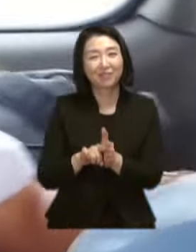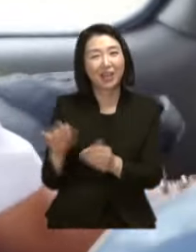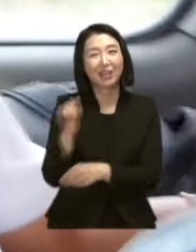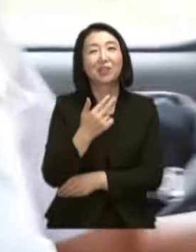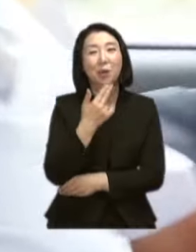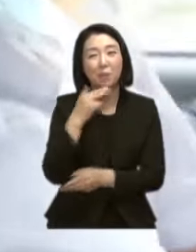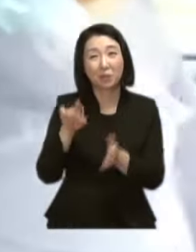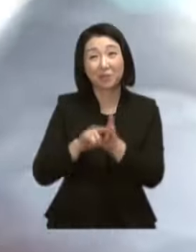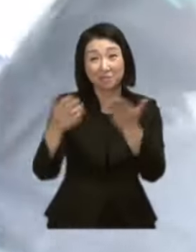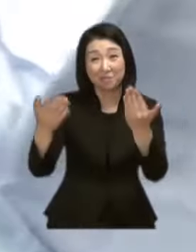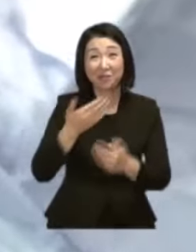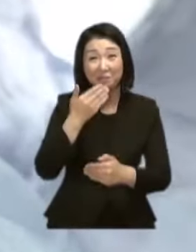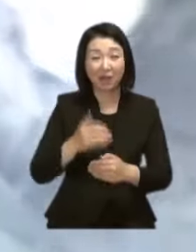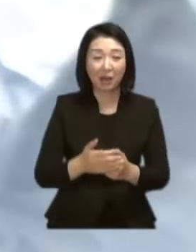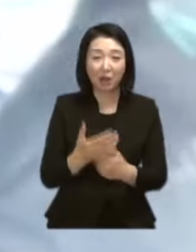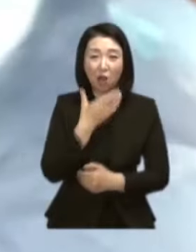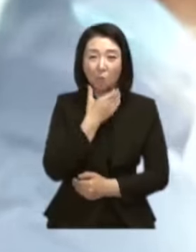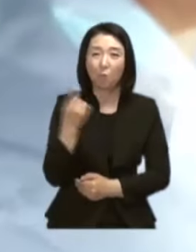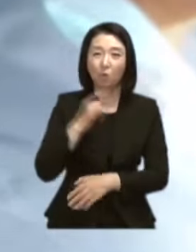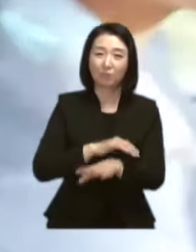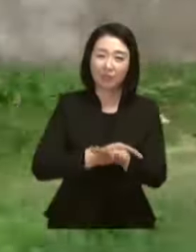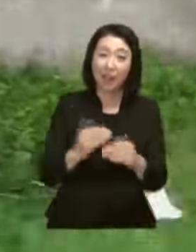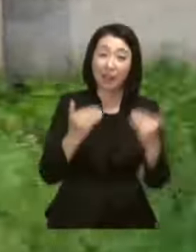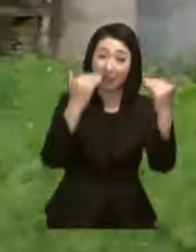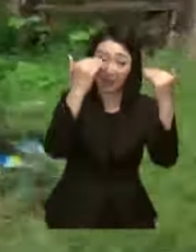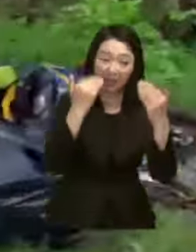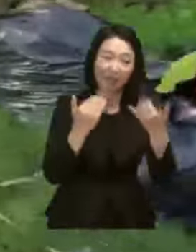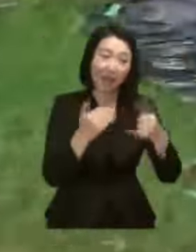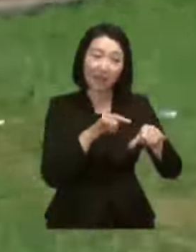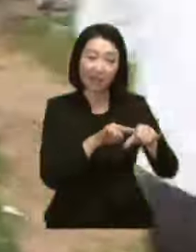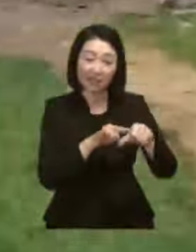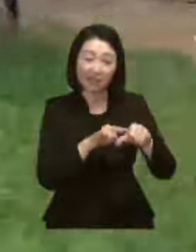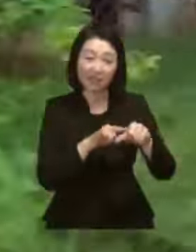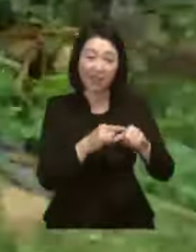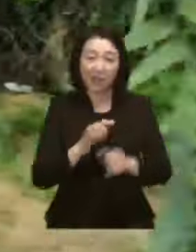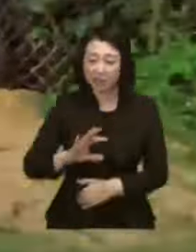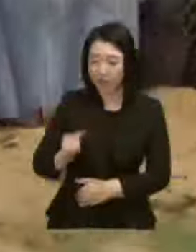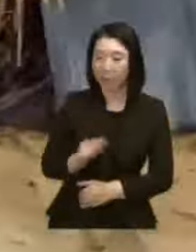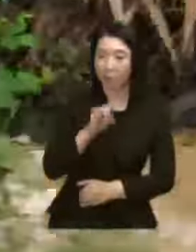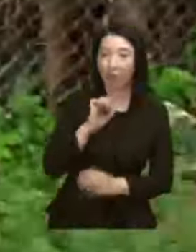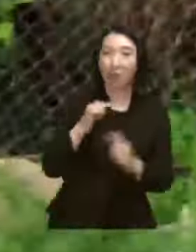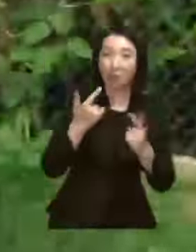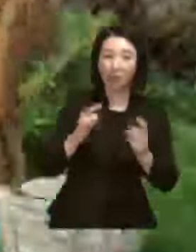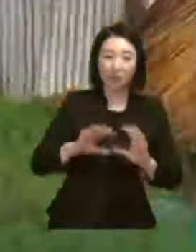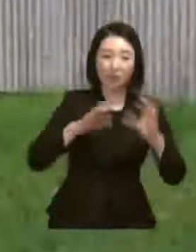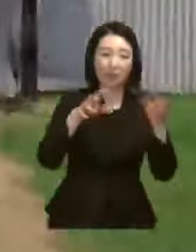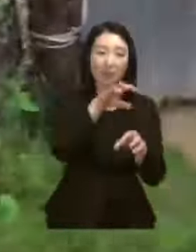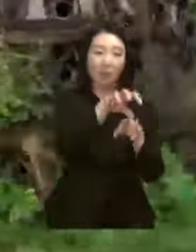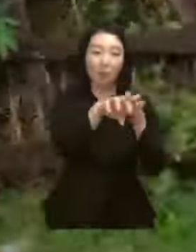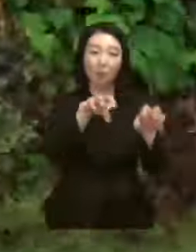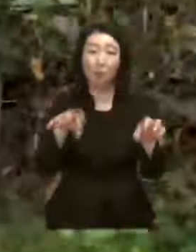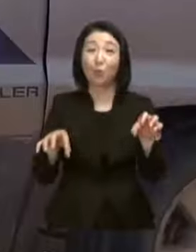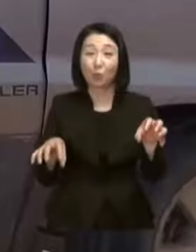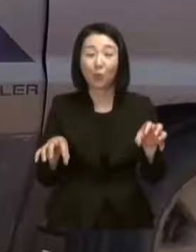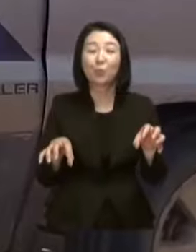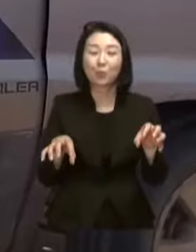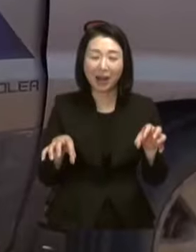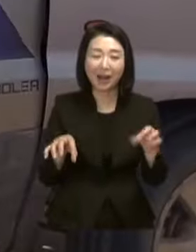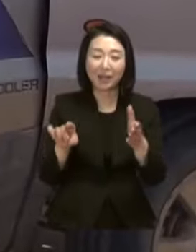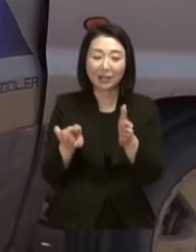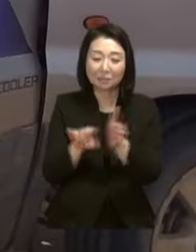이렇게 복음 안에 세워진 아이들이 캄보디아뿐만 아니라 세계 열방의 크리스천 리더로 성장하길 황철진